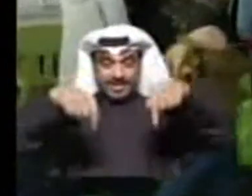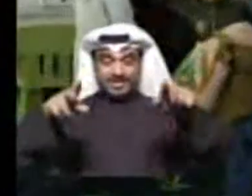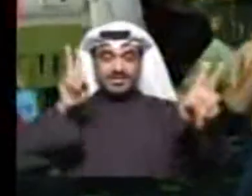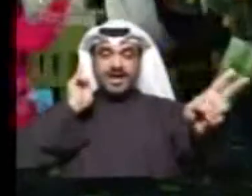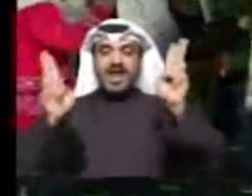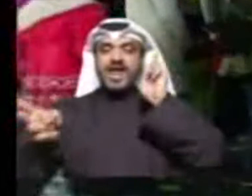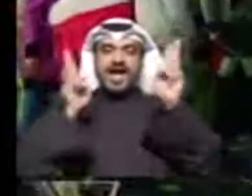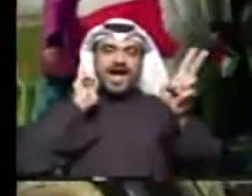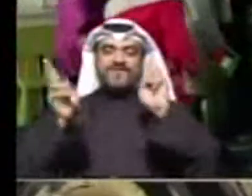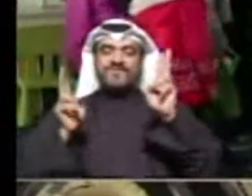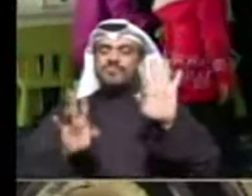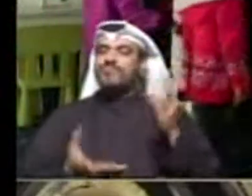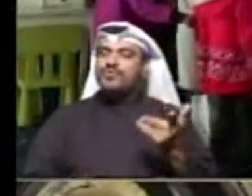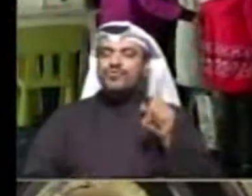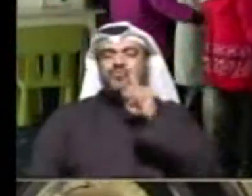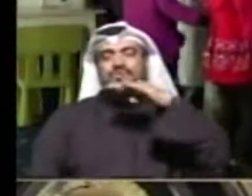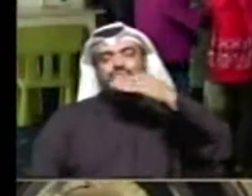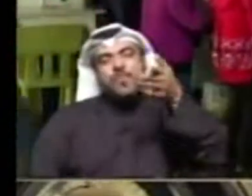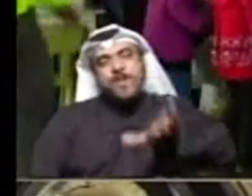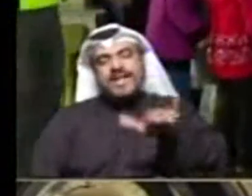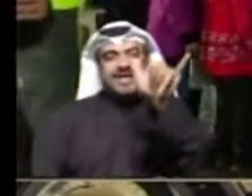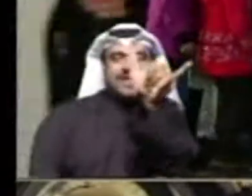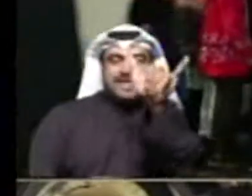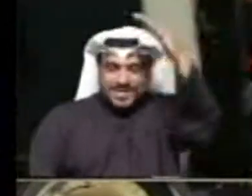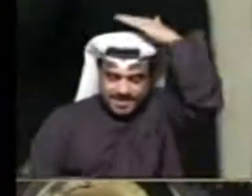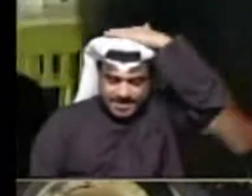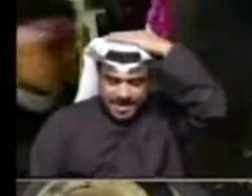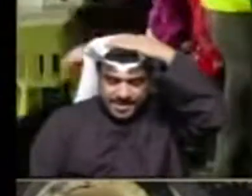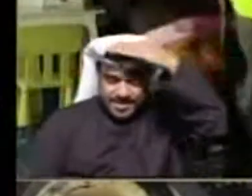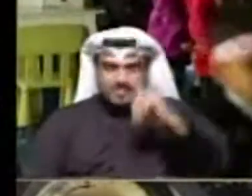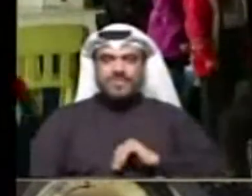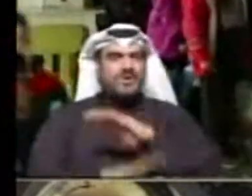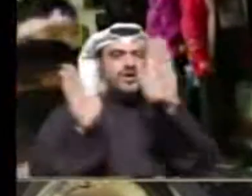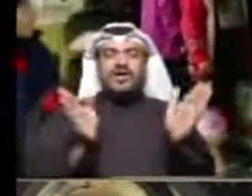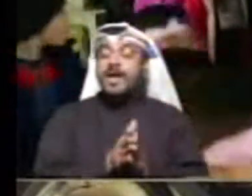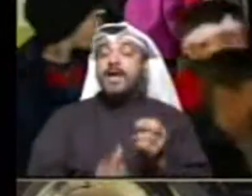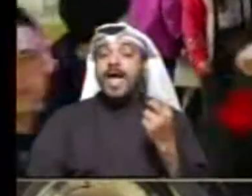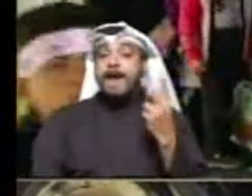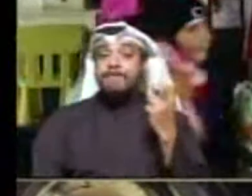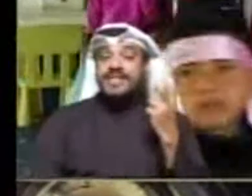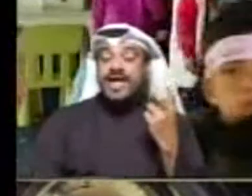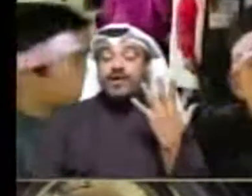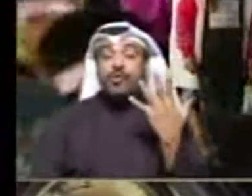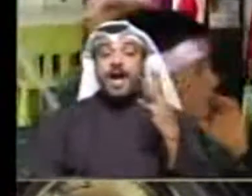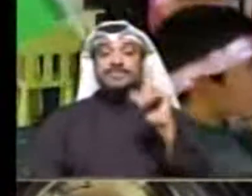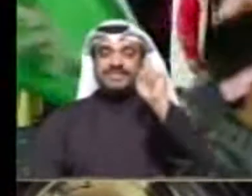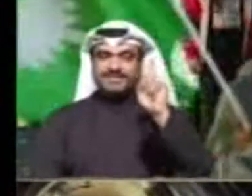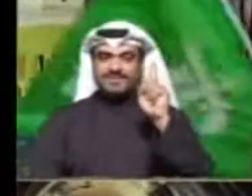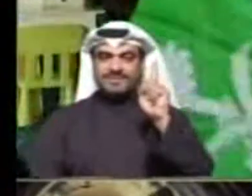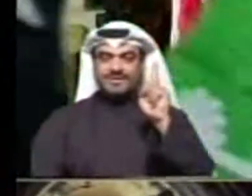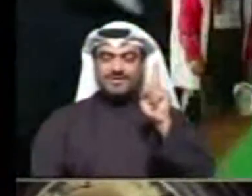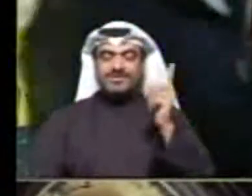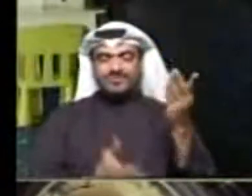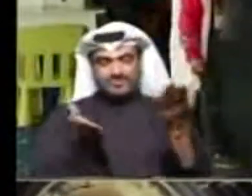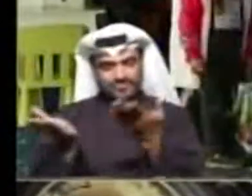حفل الأيتام ما يقارب 250 يتيم سوري، وشاركنا مشكورا سعادة السفير